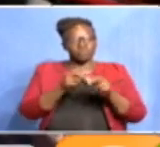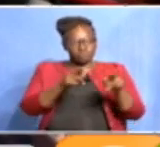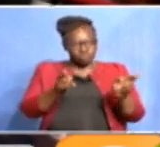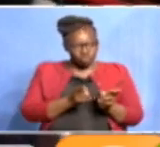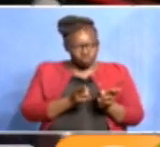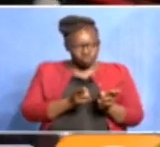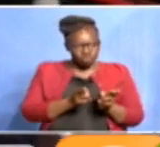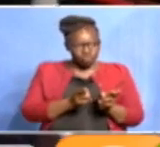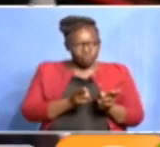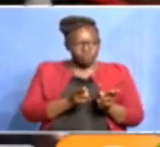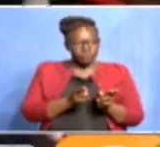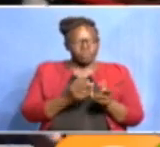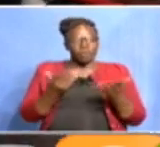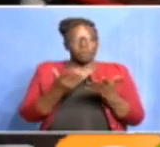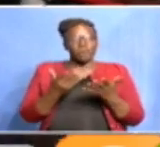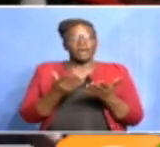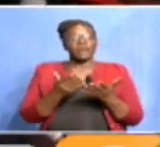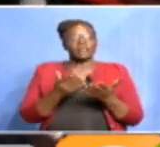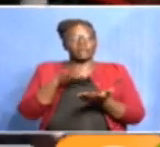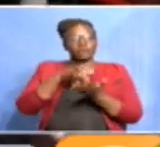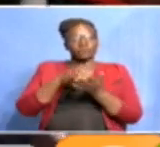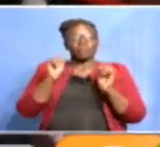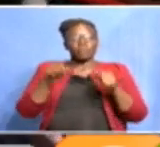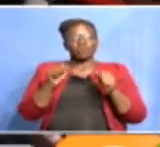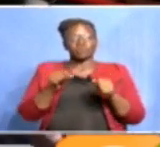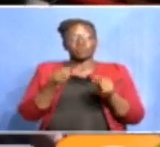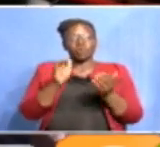where the conditions can hold